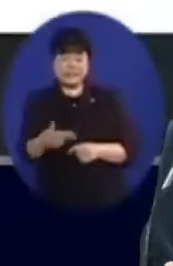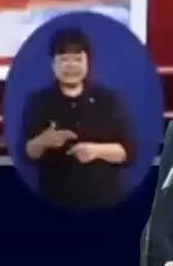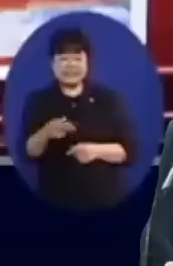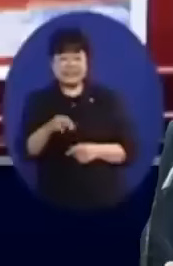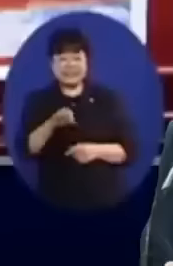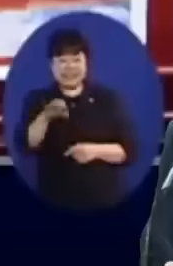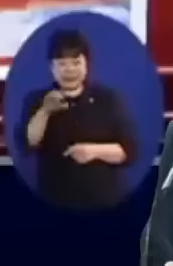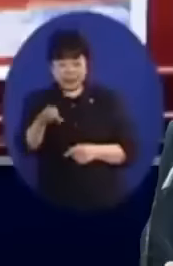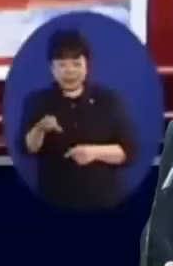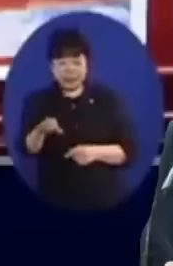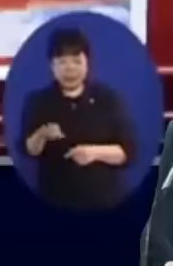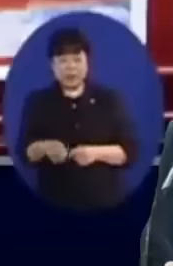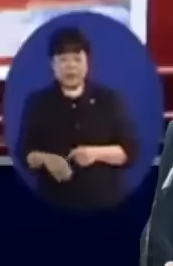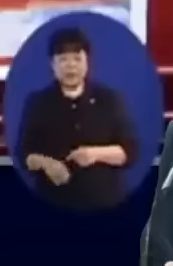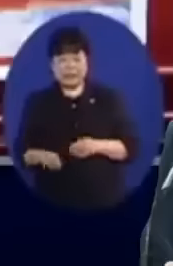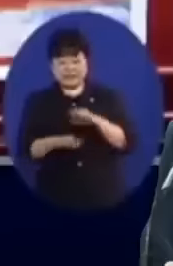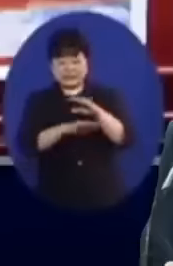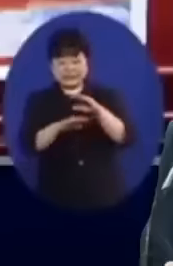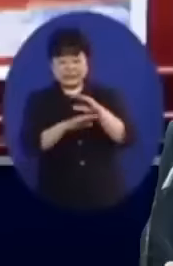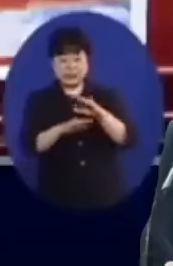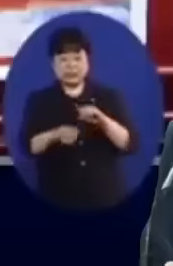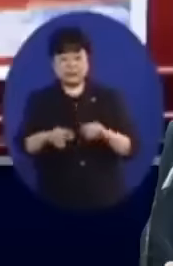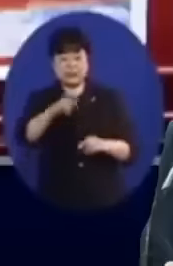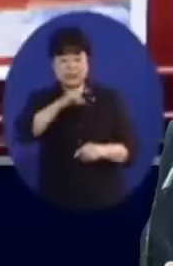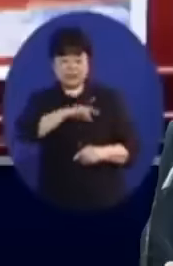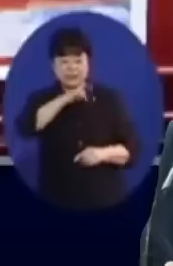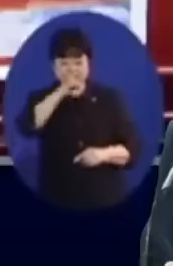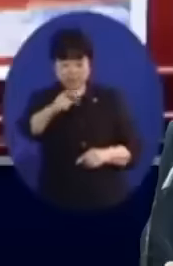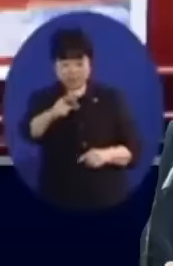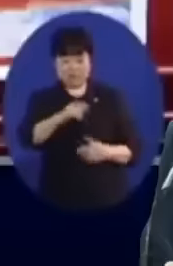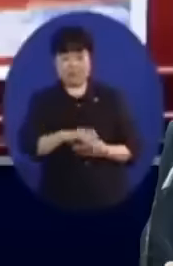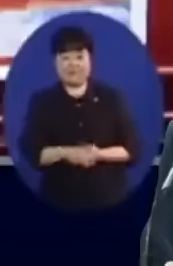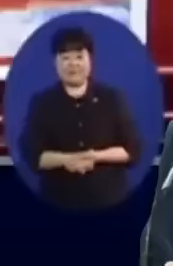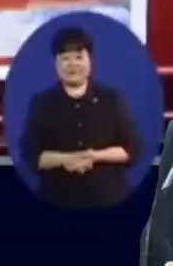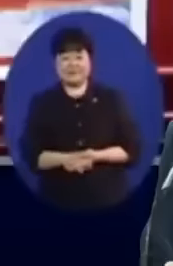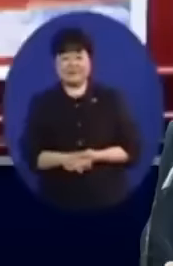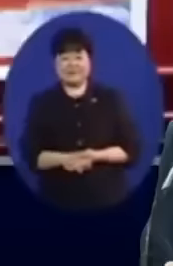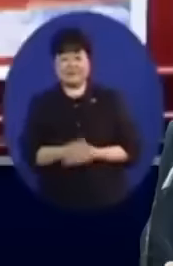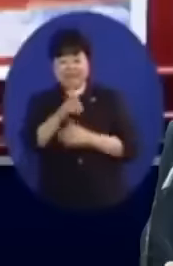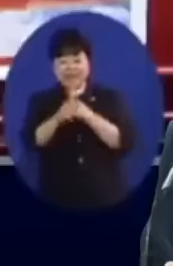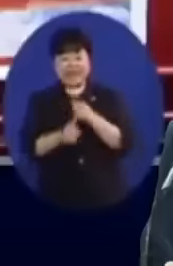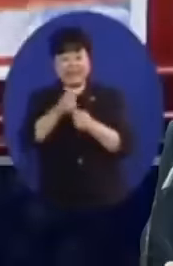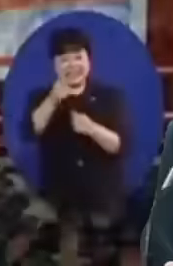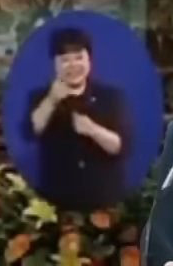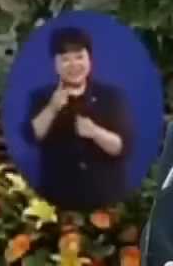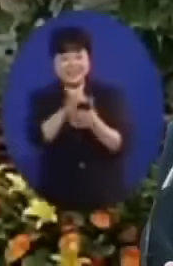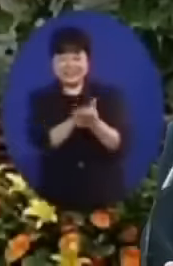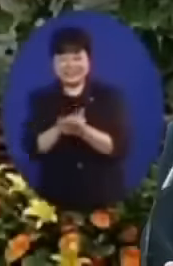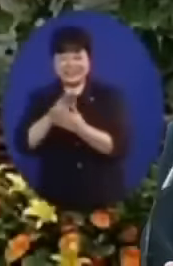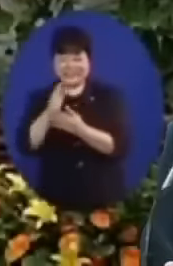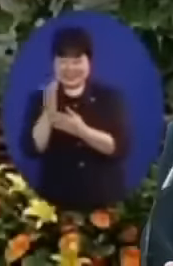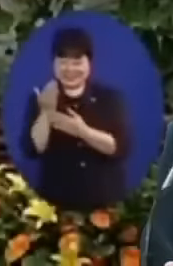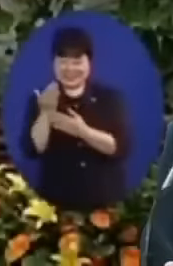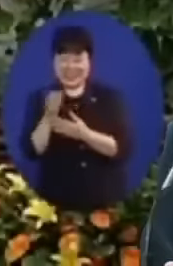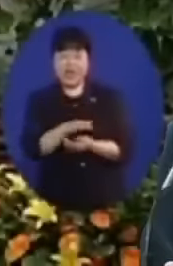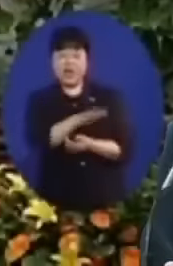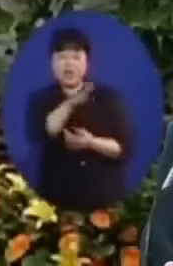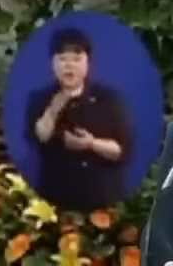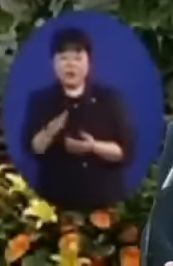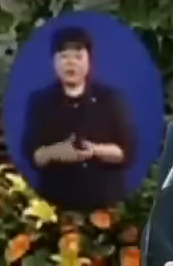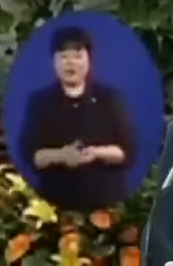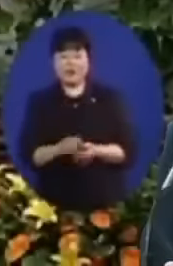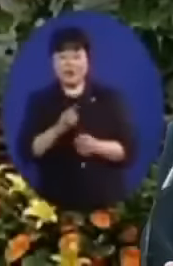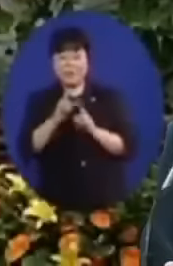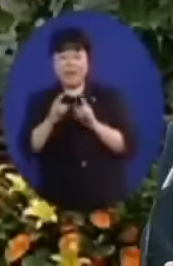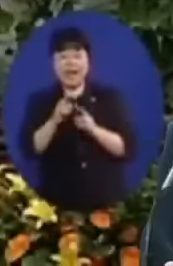주에서는 자동차 번호판에 이 문구를 새겨서 기사한 것입니다. 하나님이 우리의 친구가 되시면 우리는